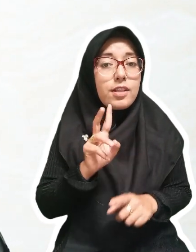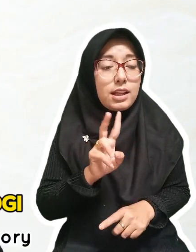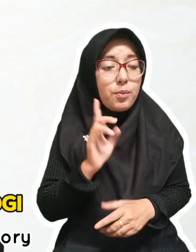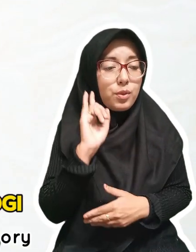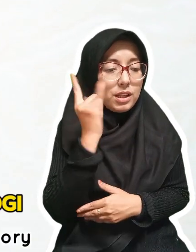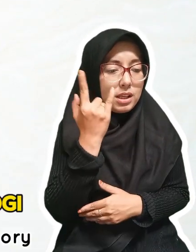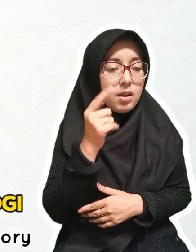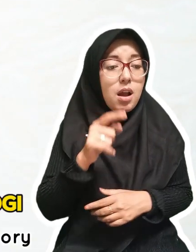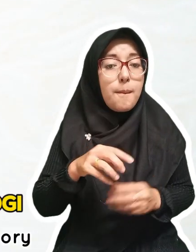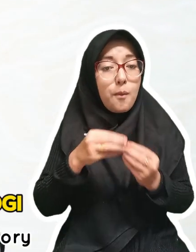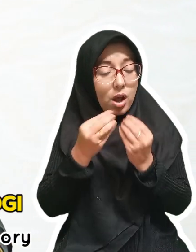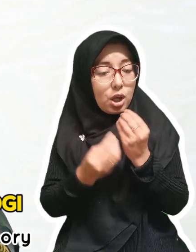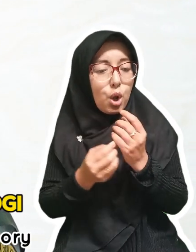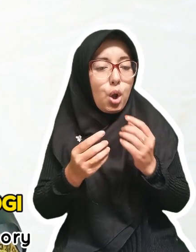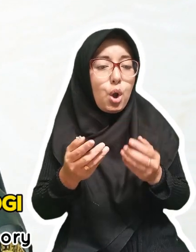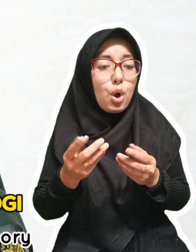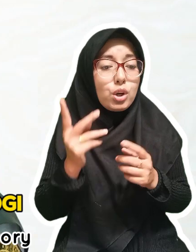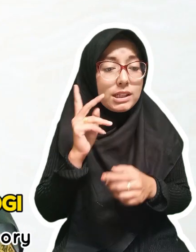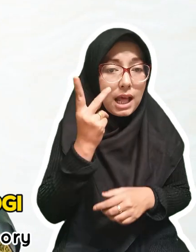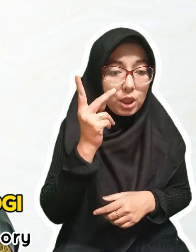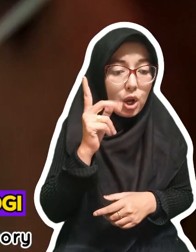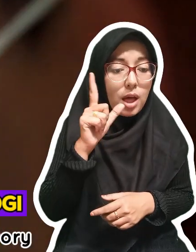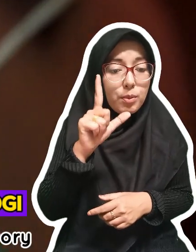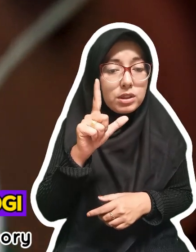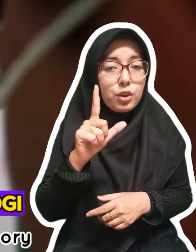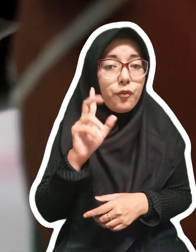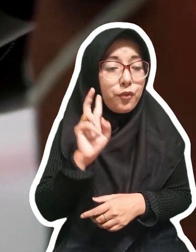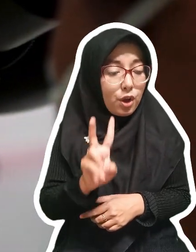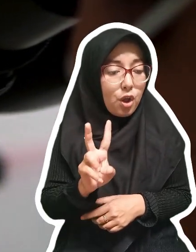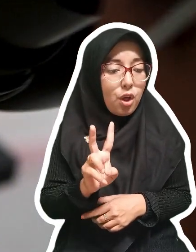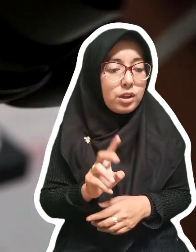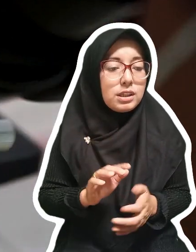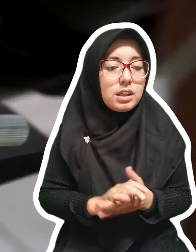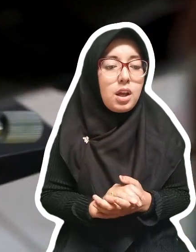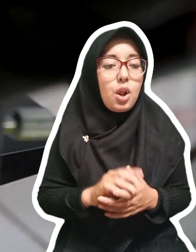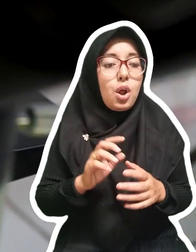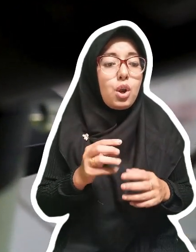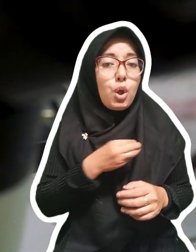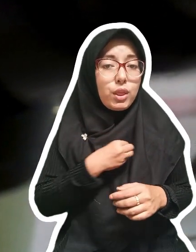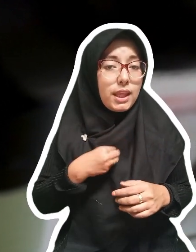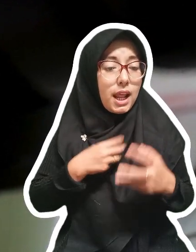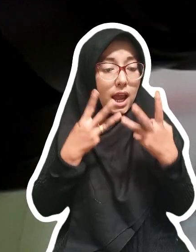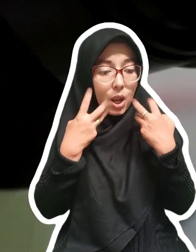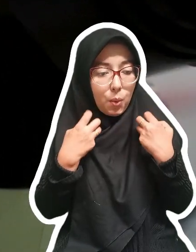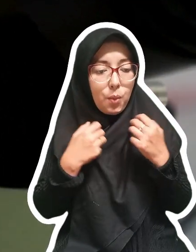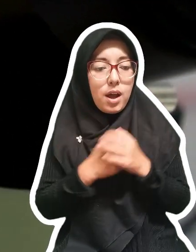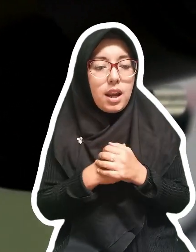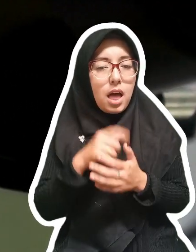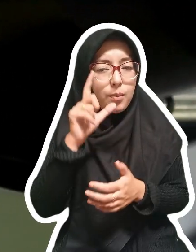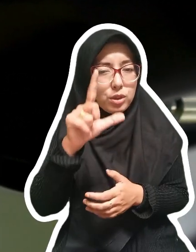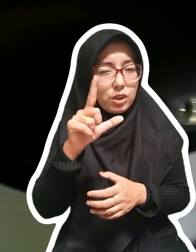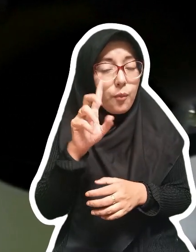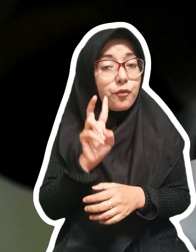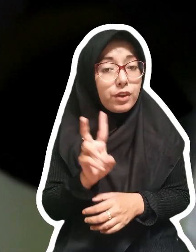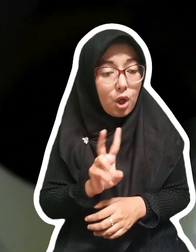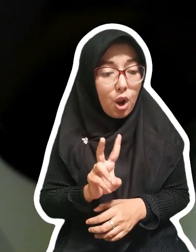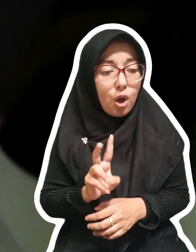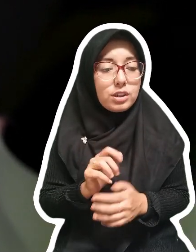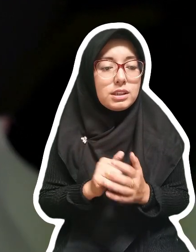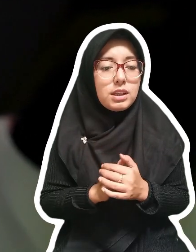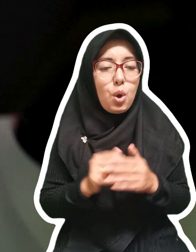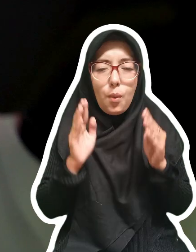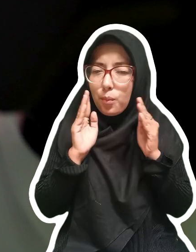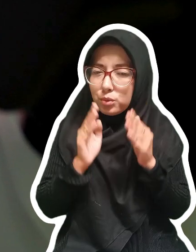Tinggi, mewakili Koordinator Laboratorium Virologi, Dr. Hewan Yulfitria M. Diomet. Di Laboratorium